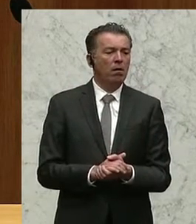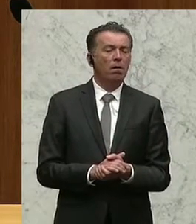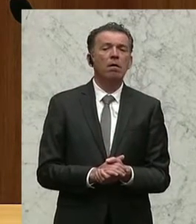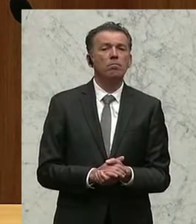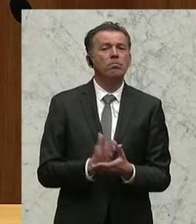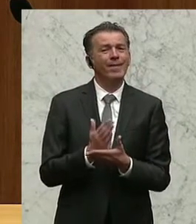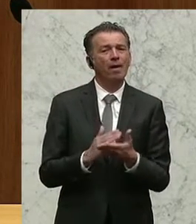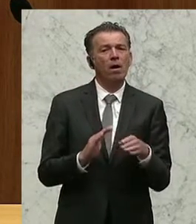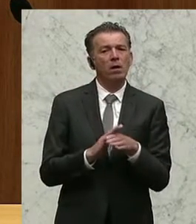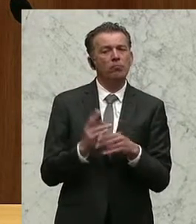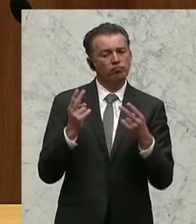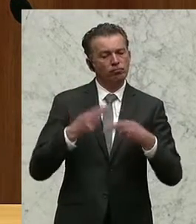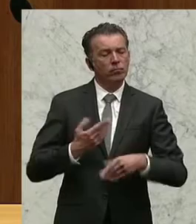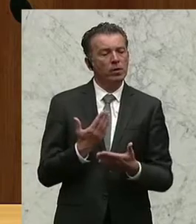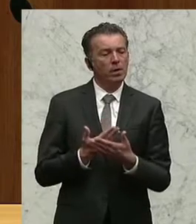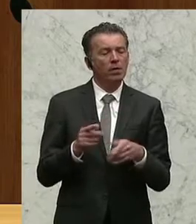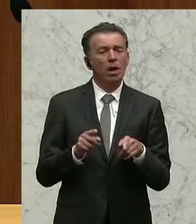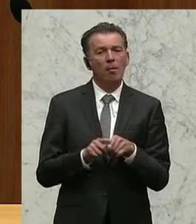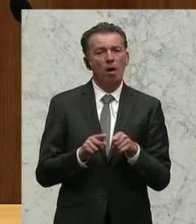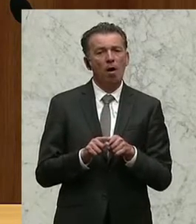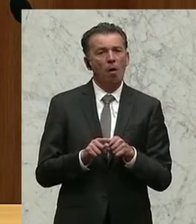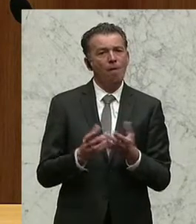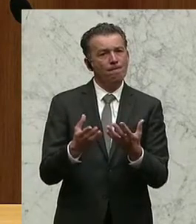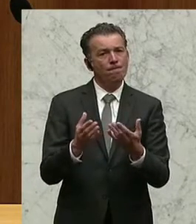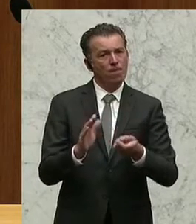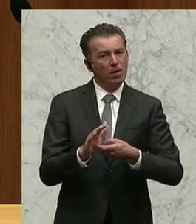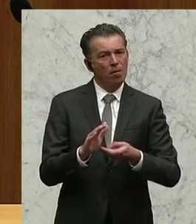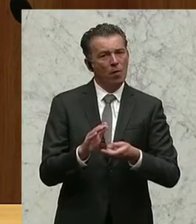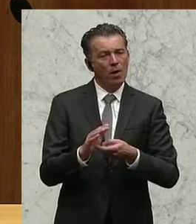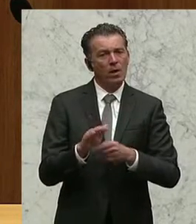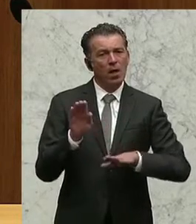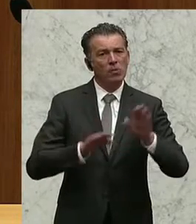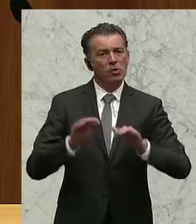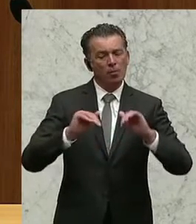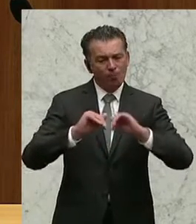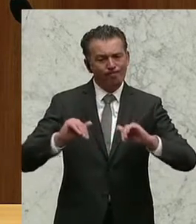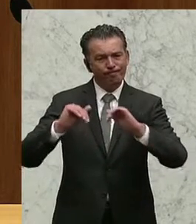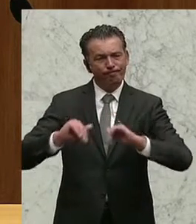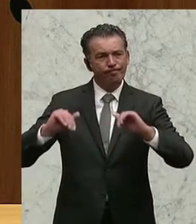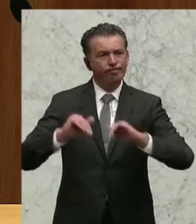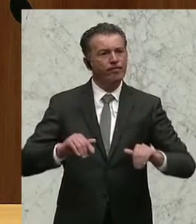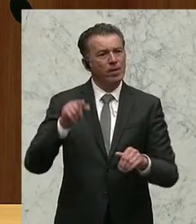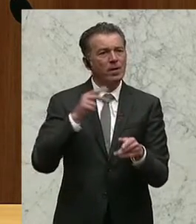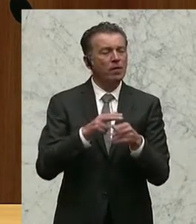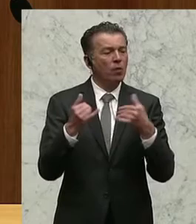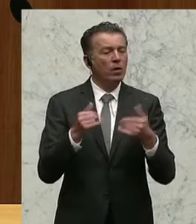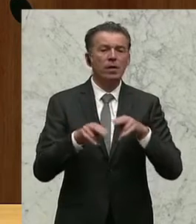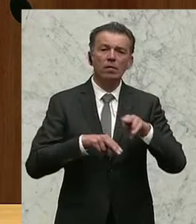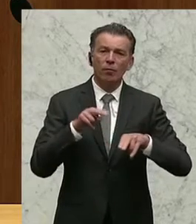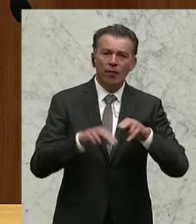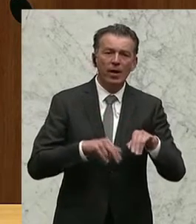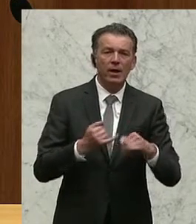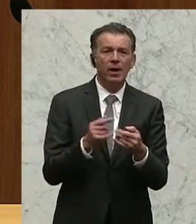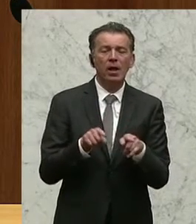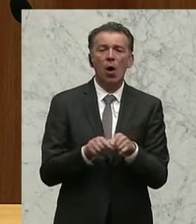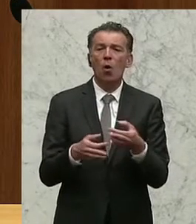Teile hier zustimmen. Deshalb haben wir auch getrennte Abstimmung gefordert. Und zwar, ich finde es sehr sinnvoll, dass jetzt Pflegeeltern